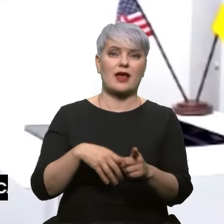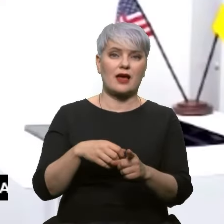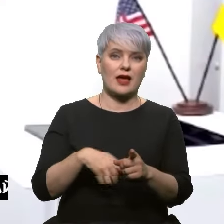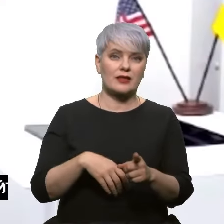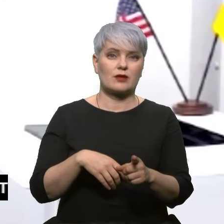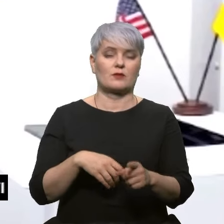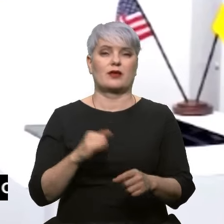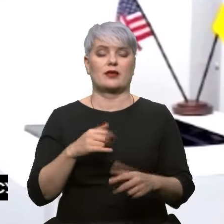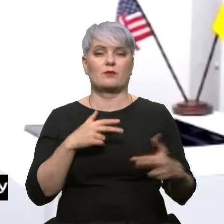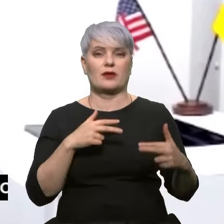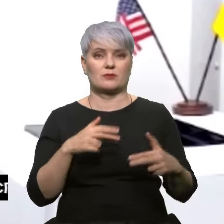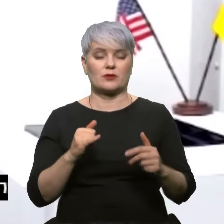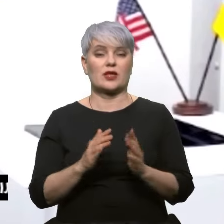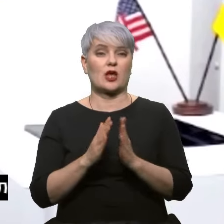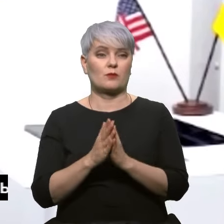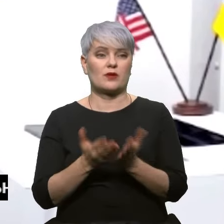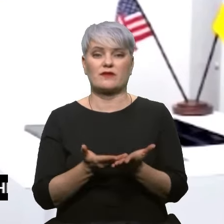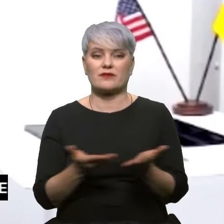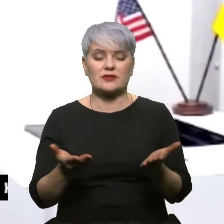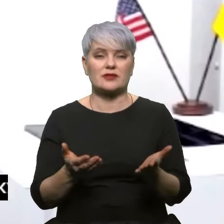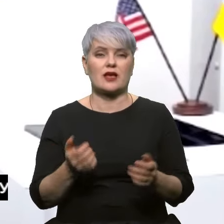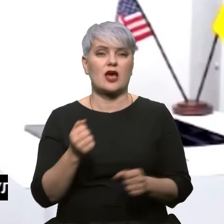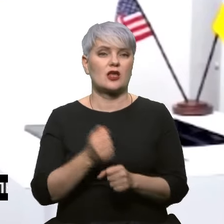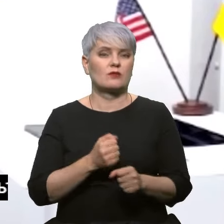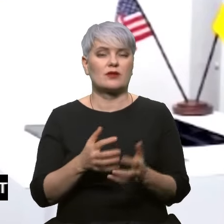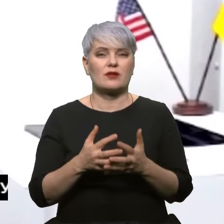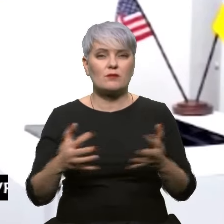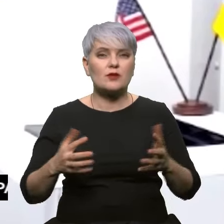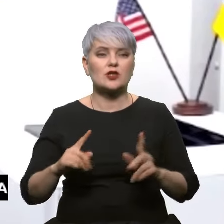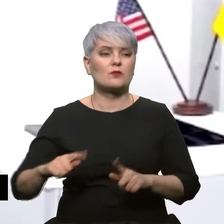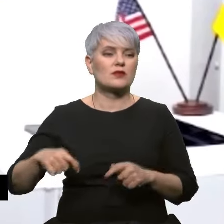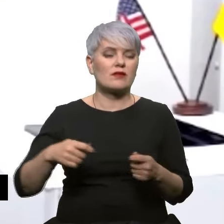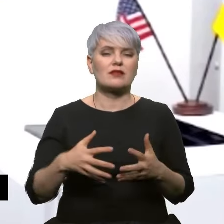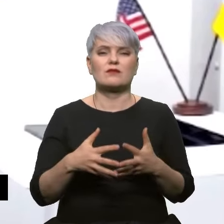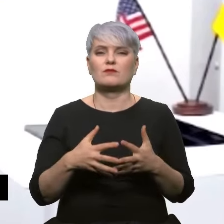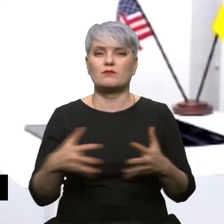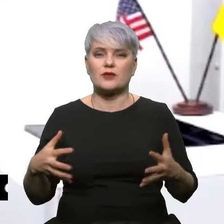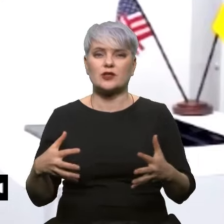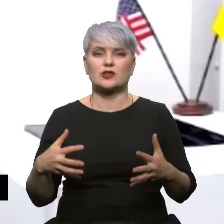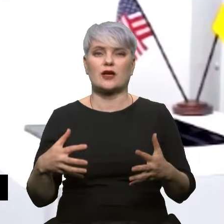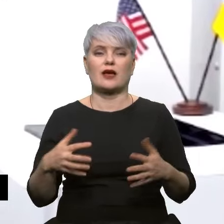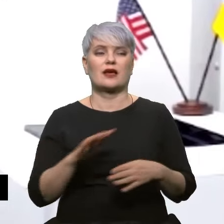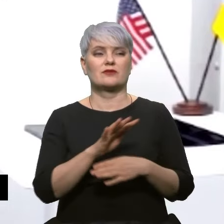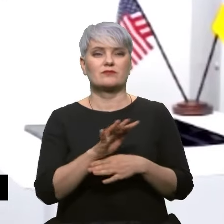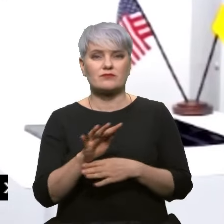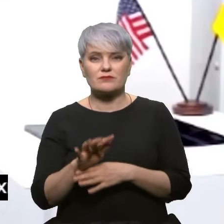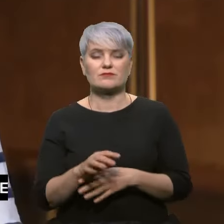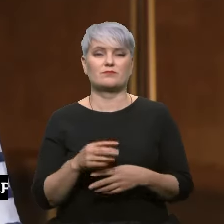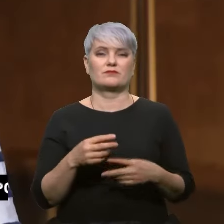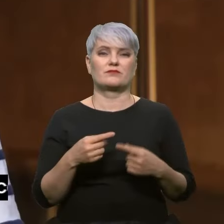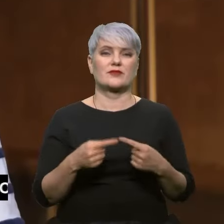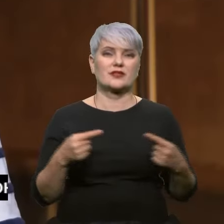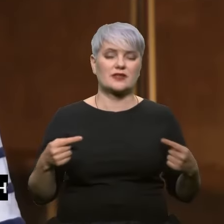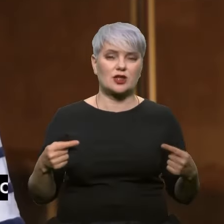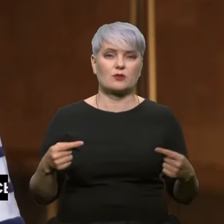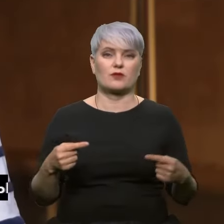щоб надати Україні більше наземних систем протиповітряної оборони і засобів перехоплення. Сполучені Штати своєю чергою налаштовані